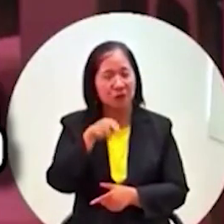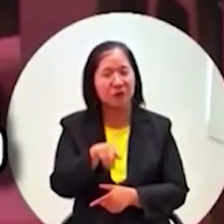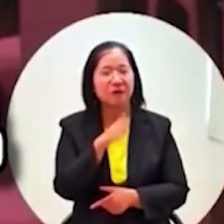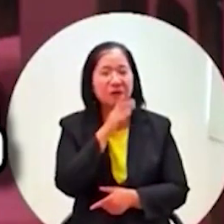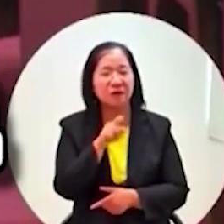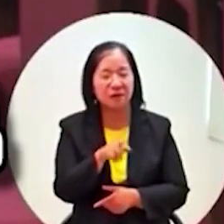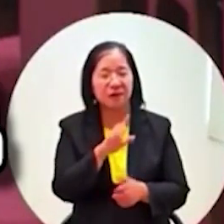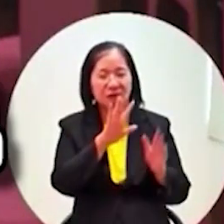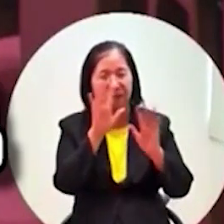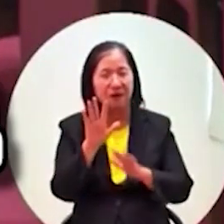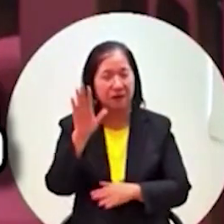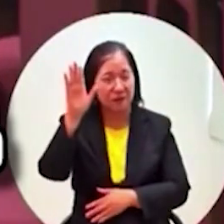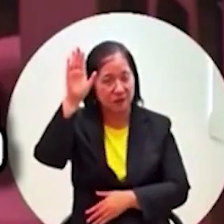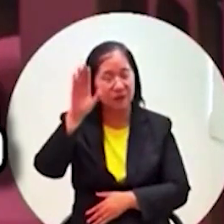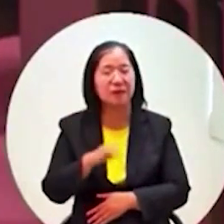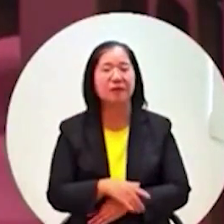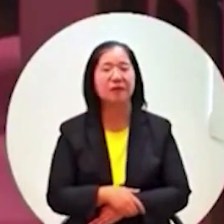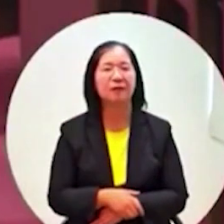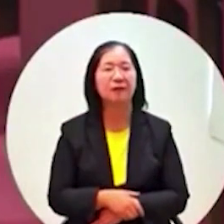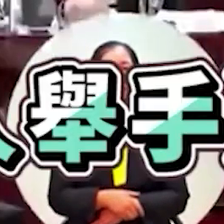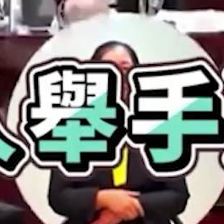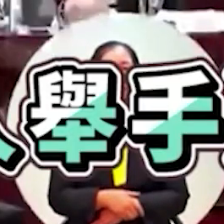请举手。